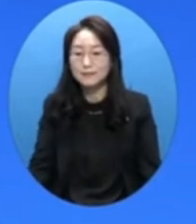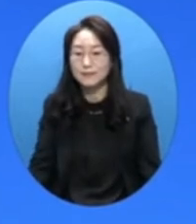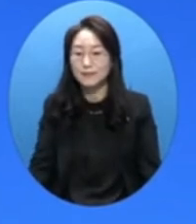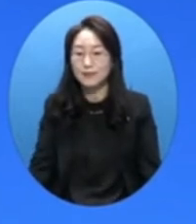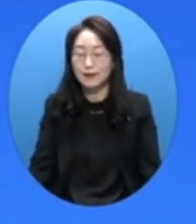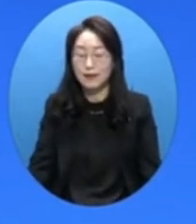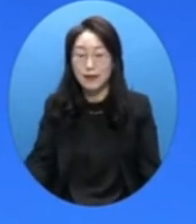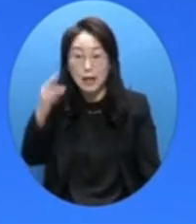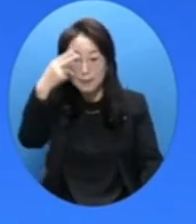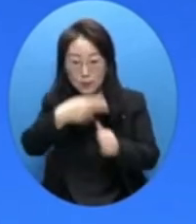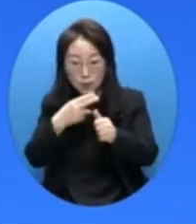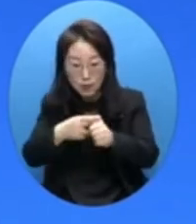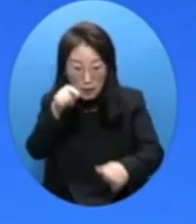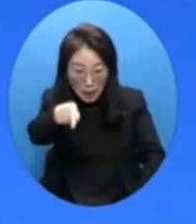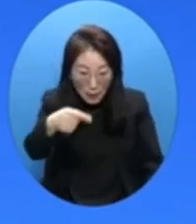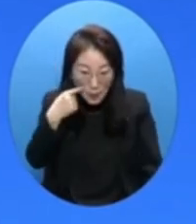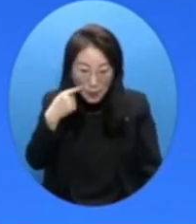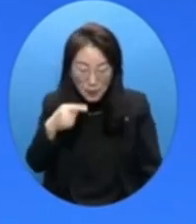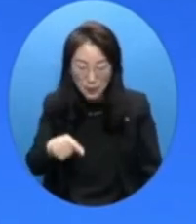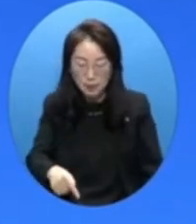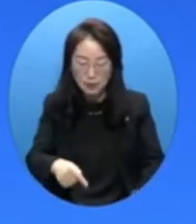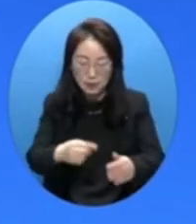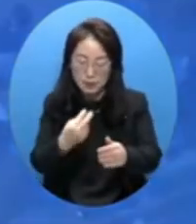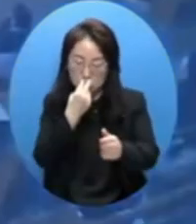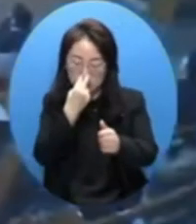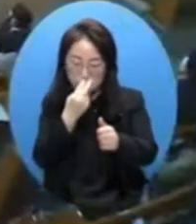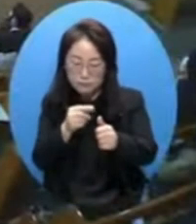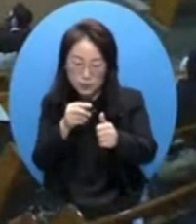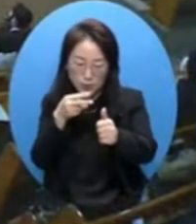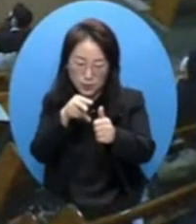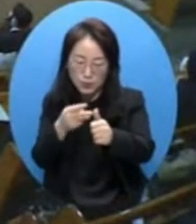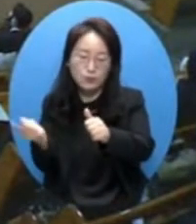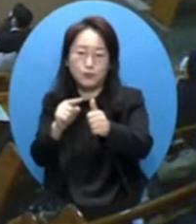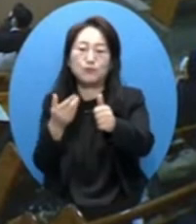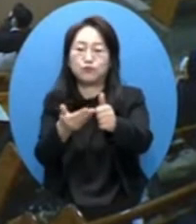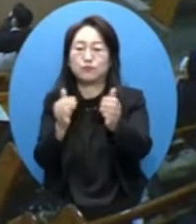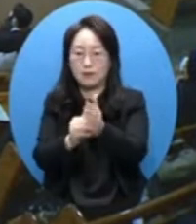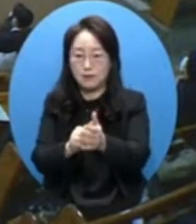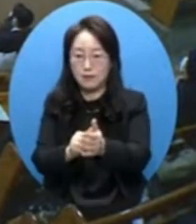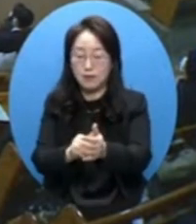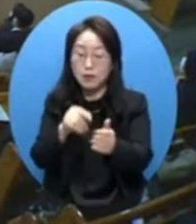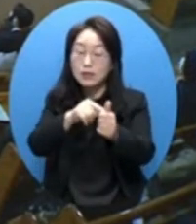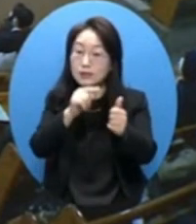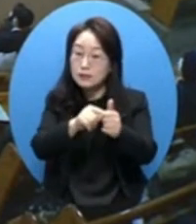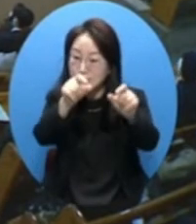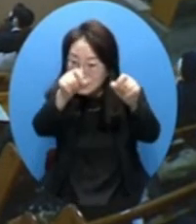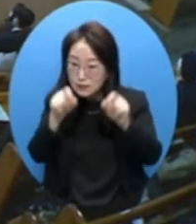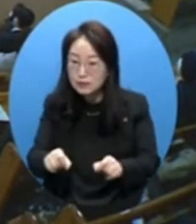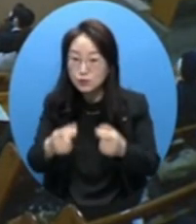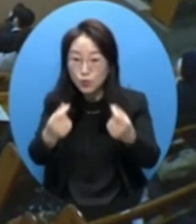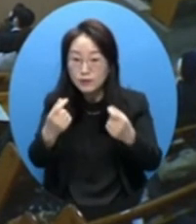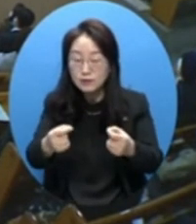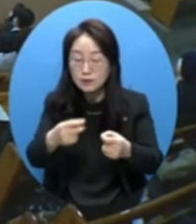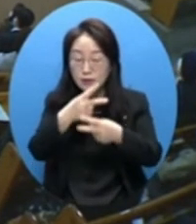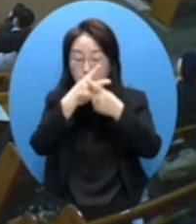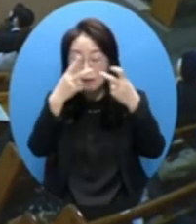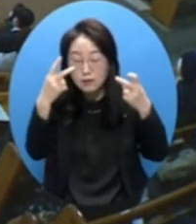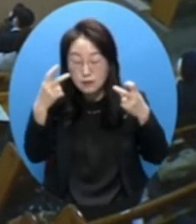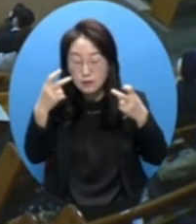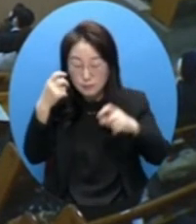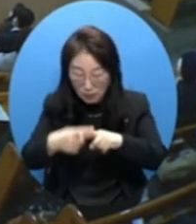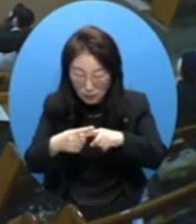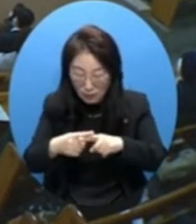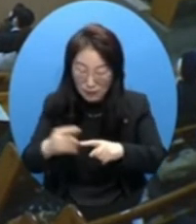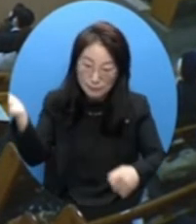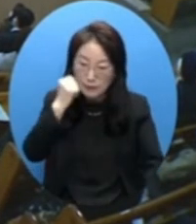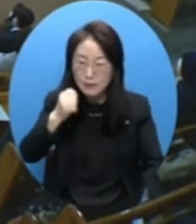바로 내려서 그를 살려냈습니다 유도가 같이 조를 빠져서 잠들었다가 낭패를 당하는 사람이